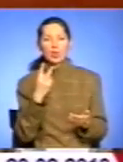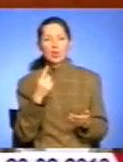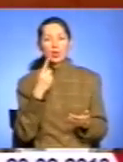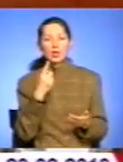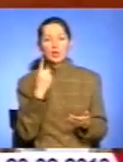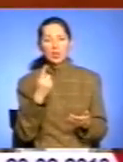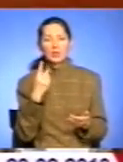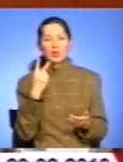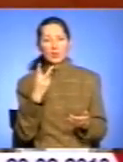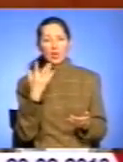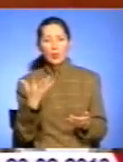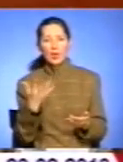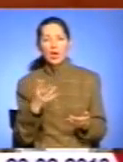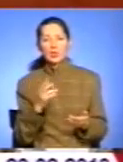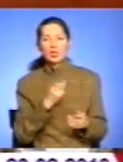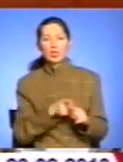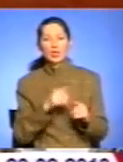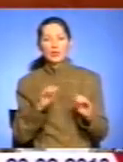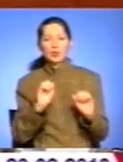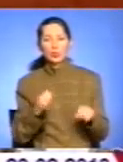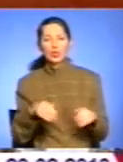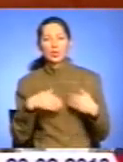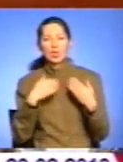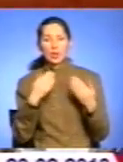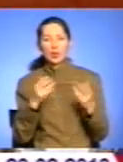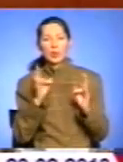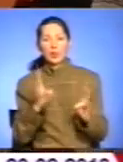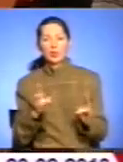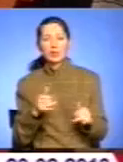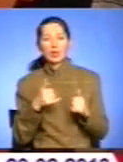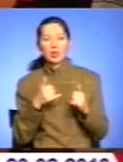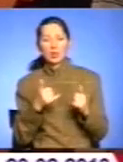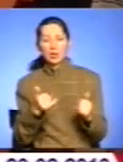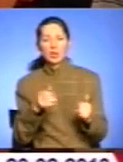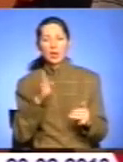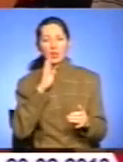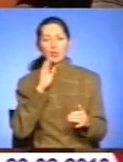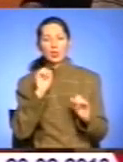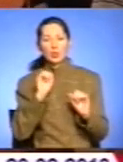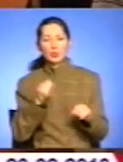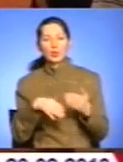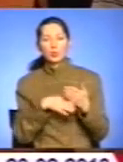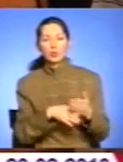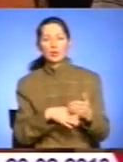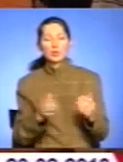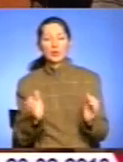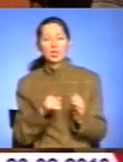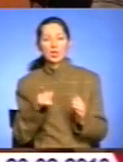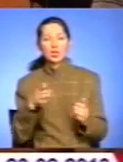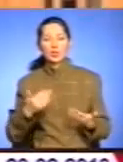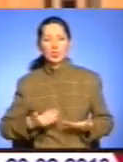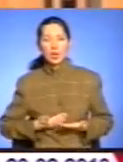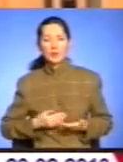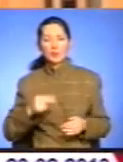для цієї дівчинки, вони зможуть зберегти її життя, але ви від цього ж біднішими не станете. До слова, у школі-колегіумі патріарха Йосипа Сліпого